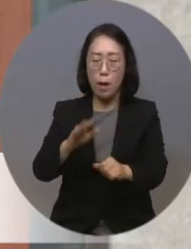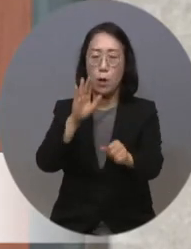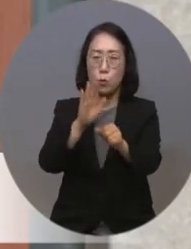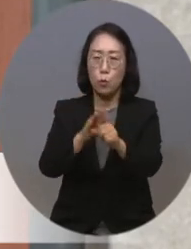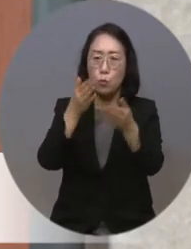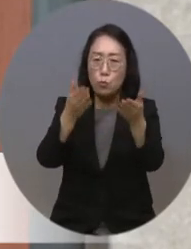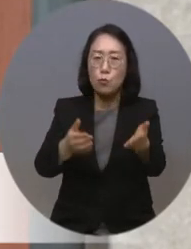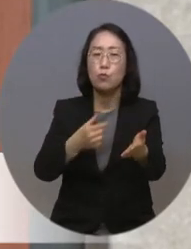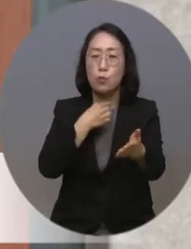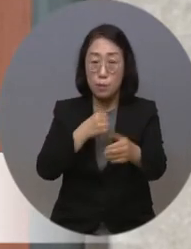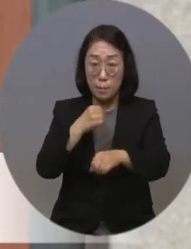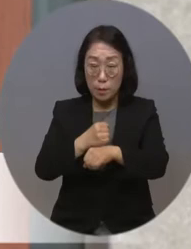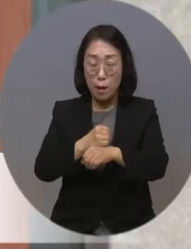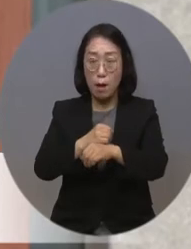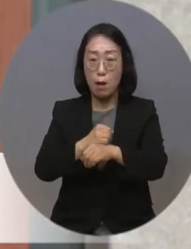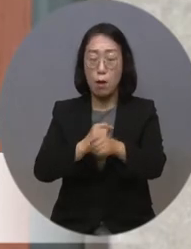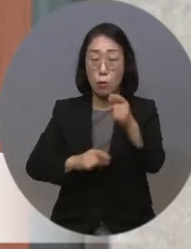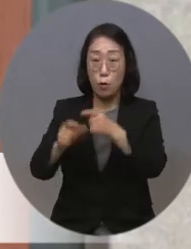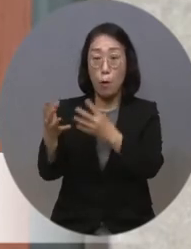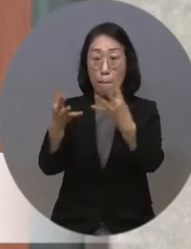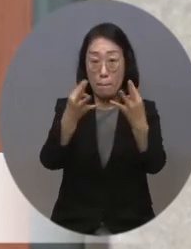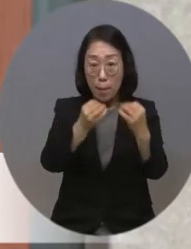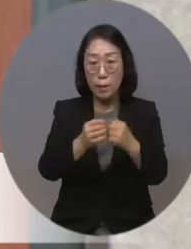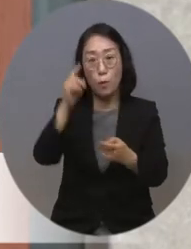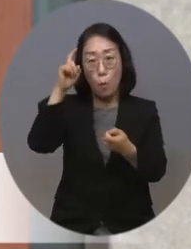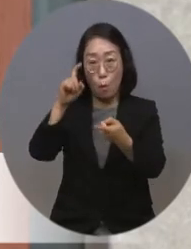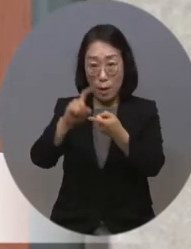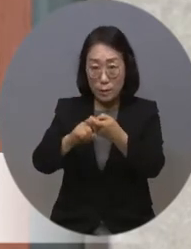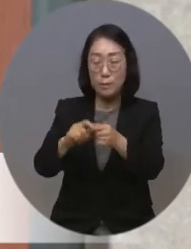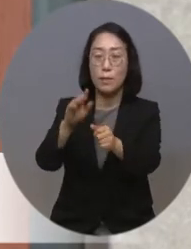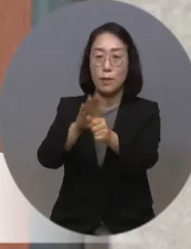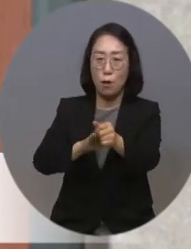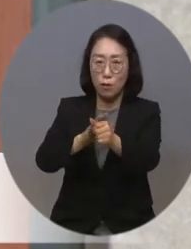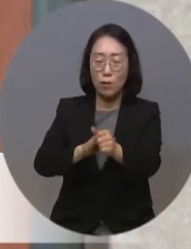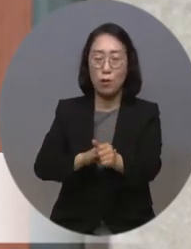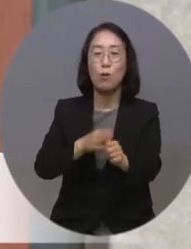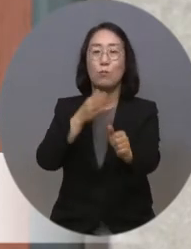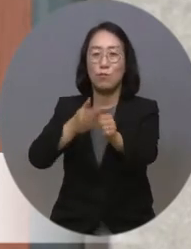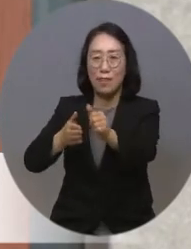있습니다. 앞으로도 더욱 많은 관심과